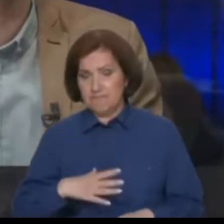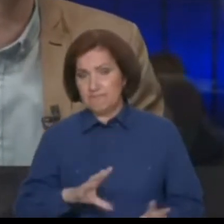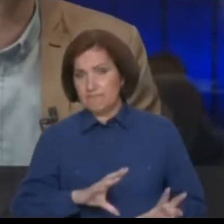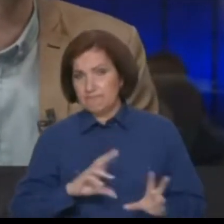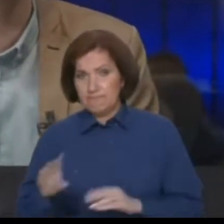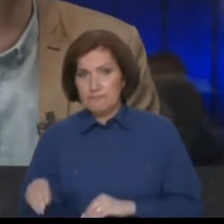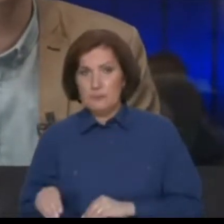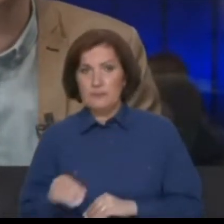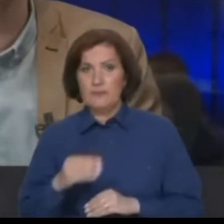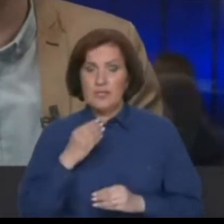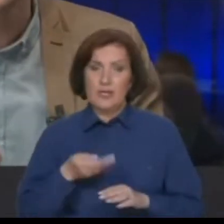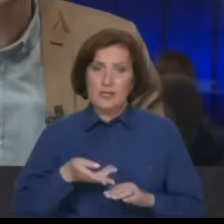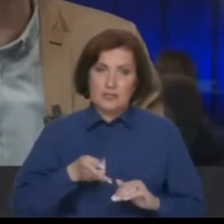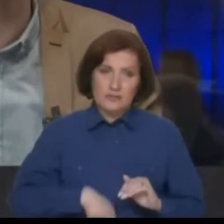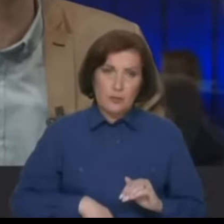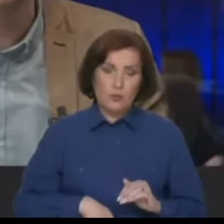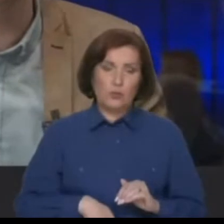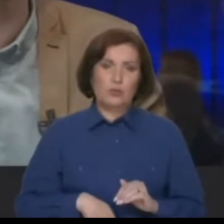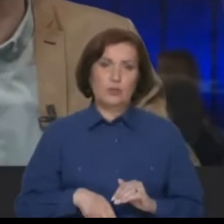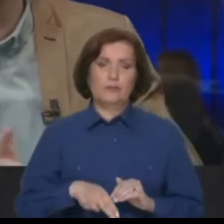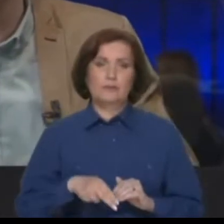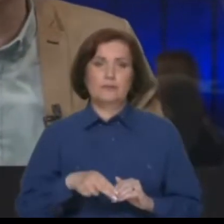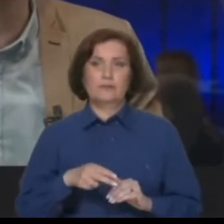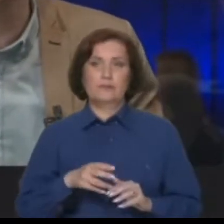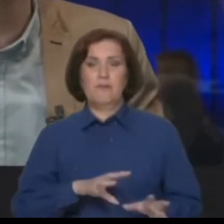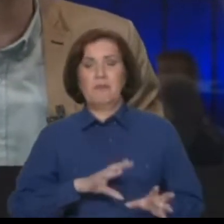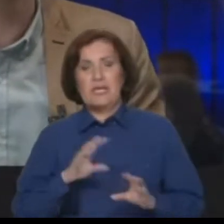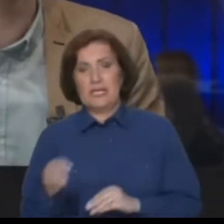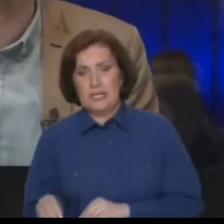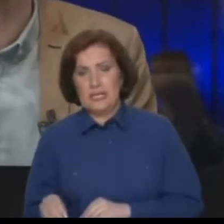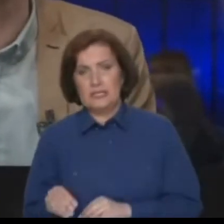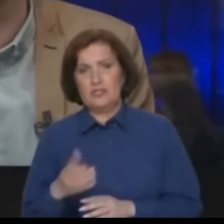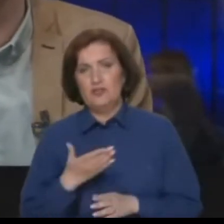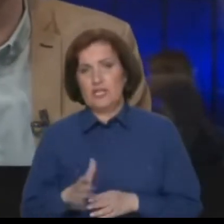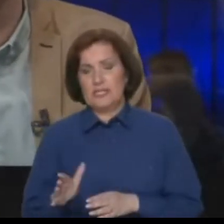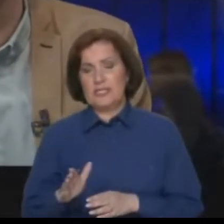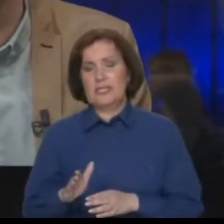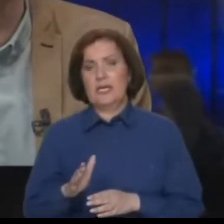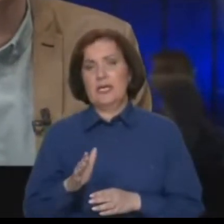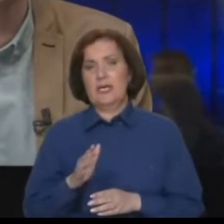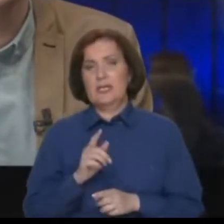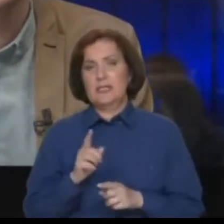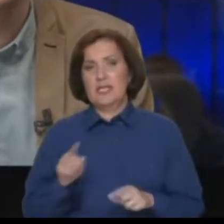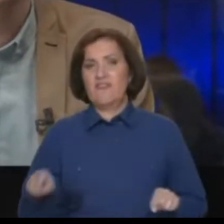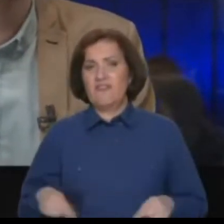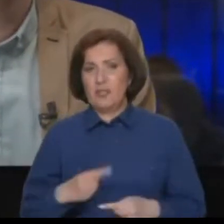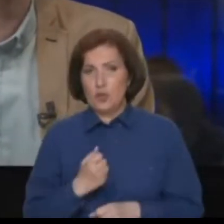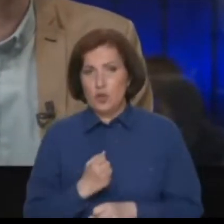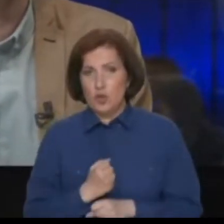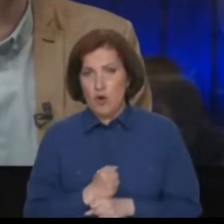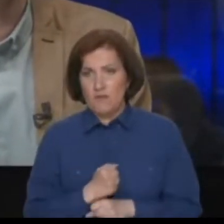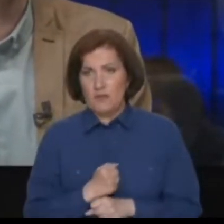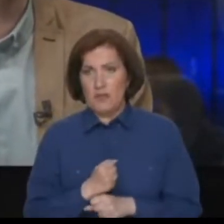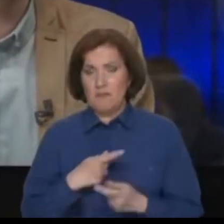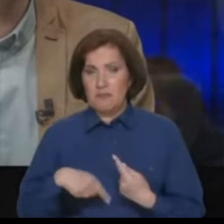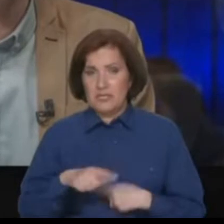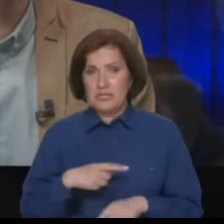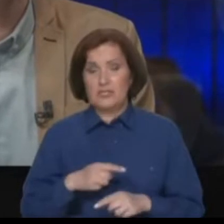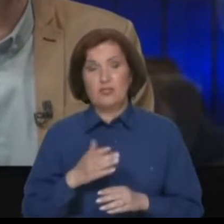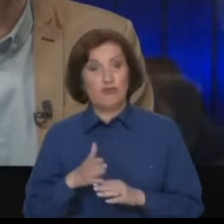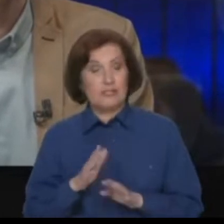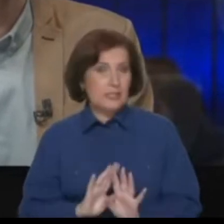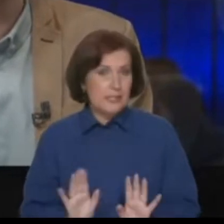або звернути свою діяльність, або звернути, переїхати. Частина з них відновила бізнес, частина